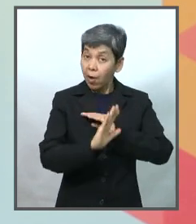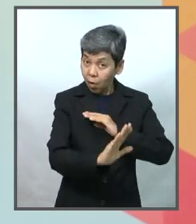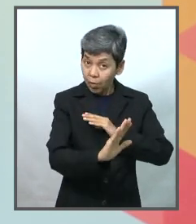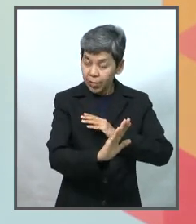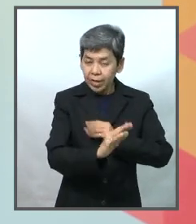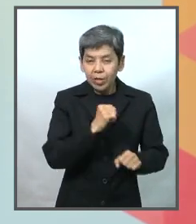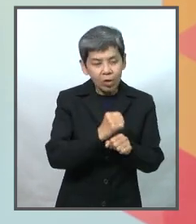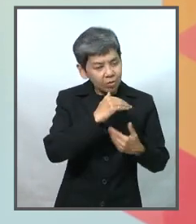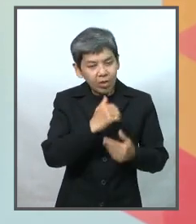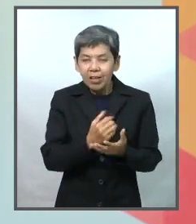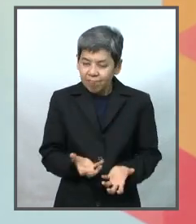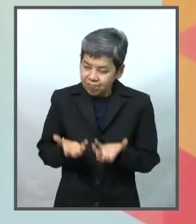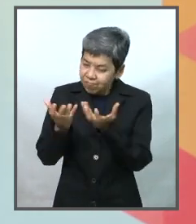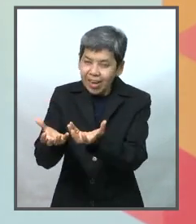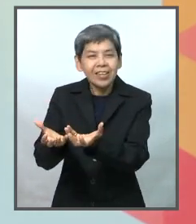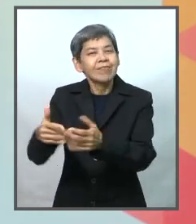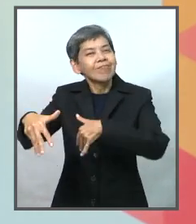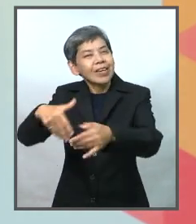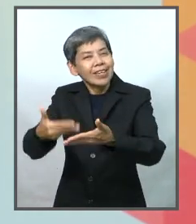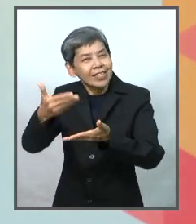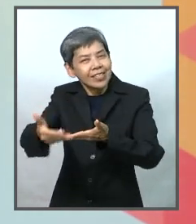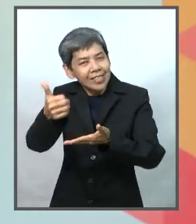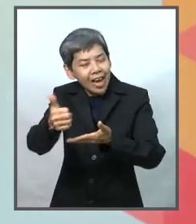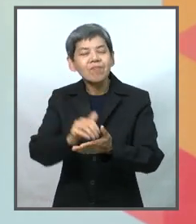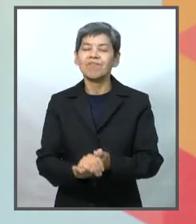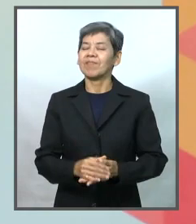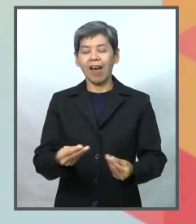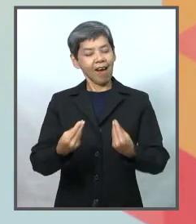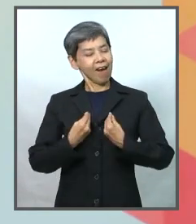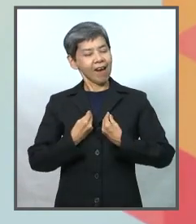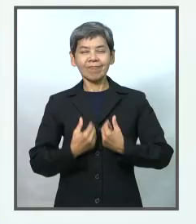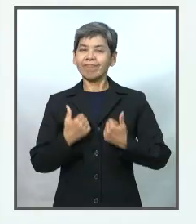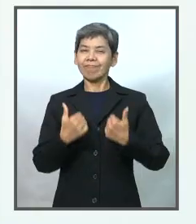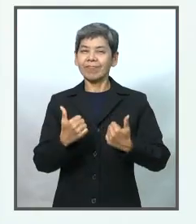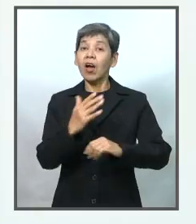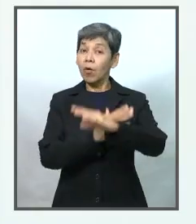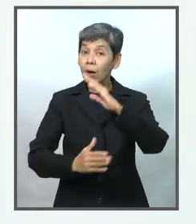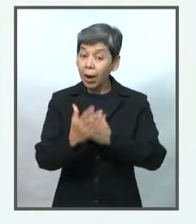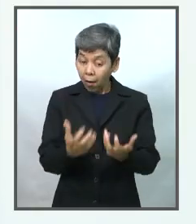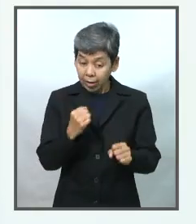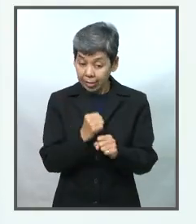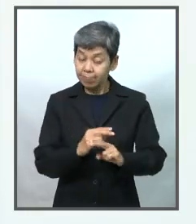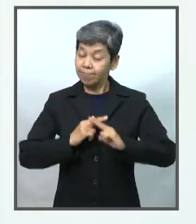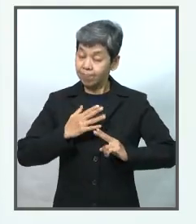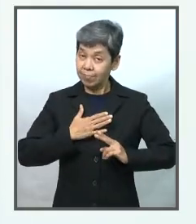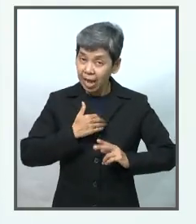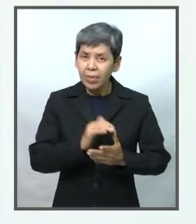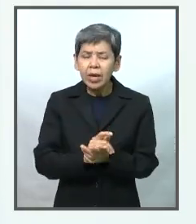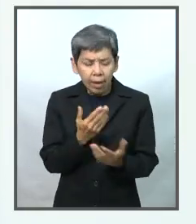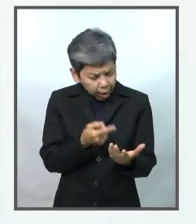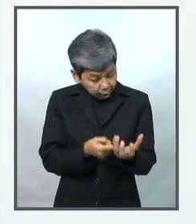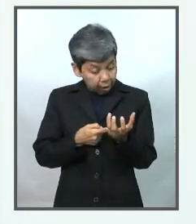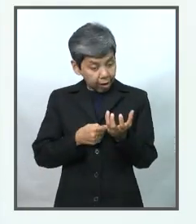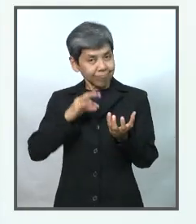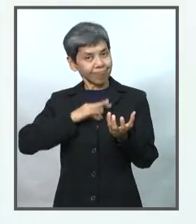การส่งถึงมือผู้บริโภคนะครับอย่างมีความสุขนะครับคนพิการได้ผลิตสินค้าอย่างมีความสุขคนที่